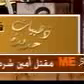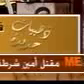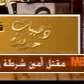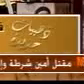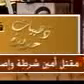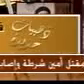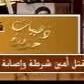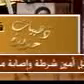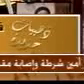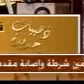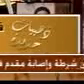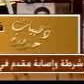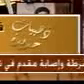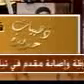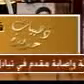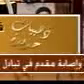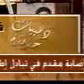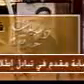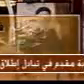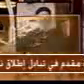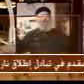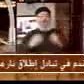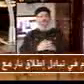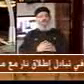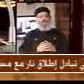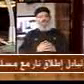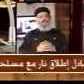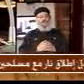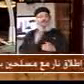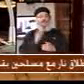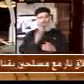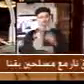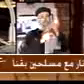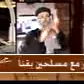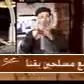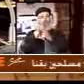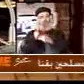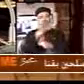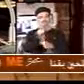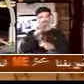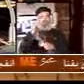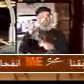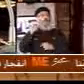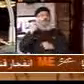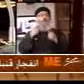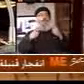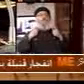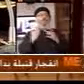يشبع جمعا هذا عدده؟ فقال لهم: يا كم عندكم من